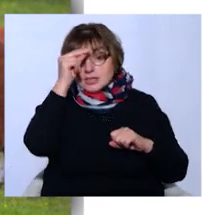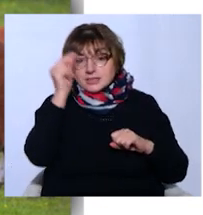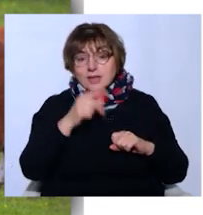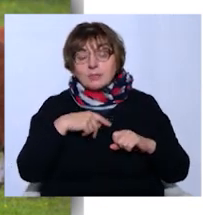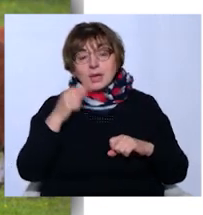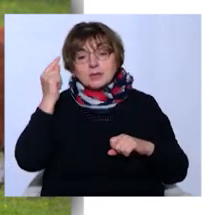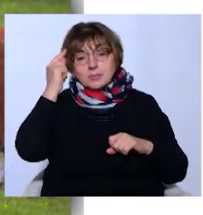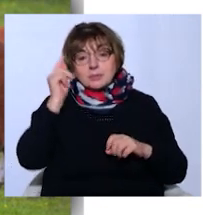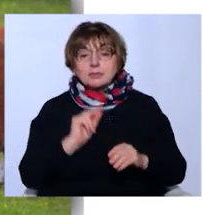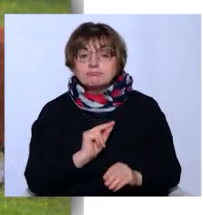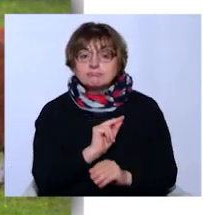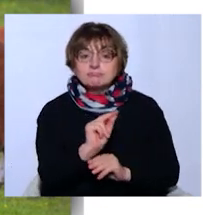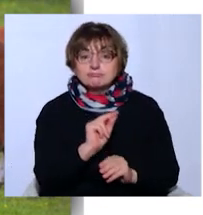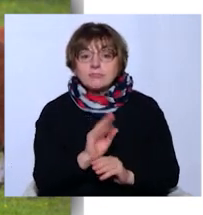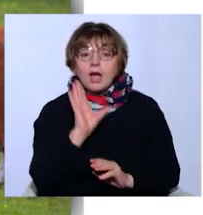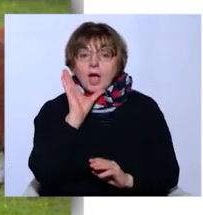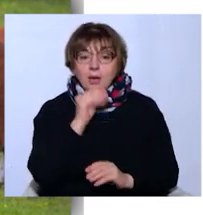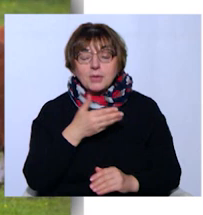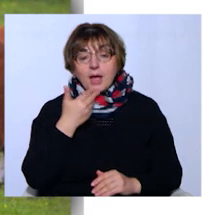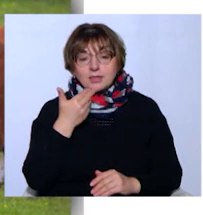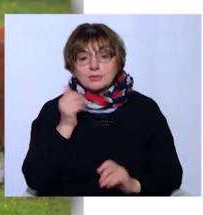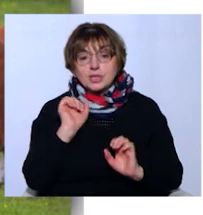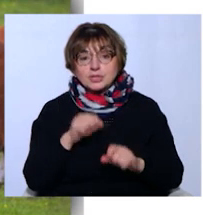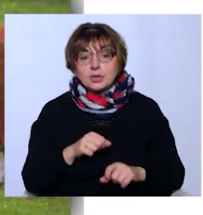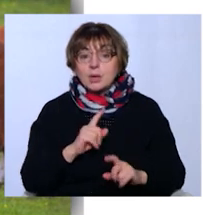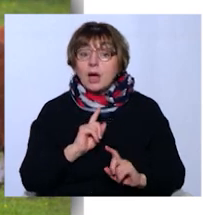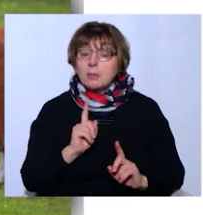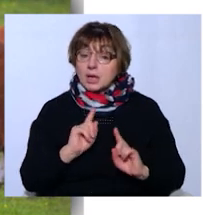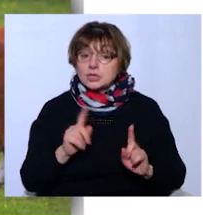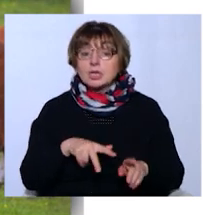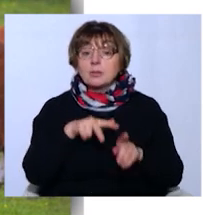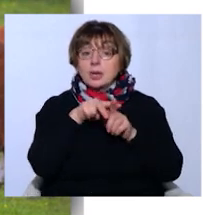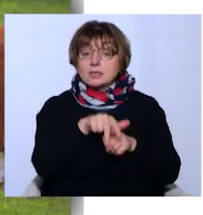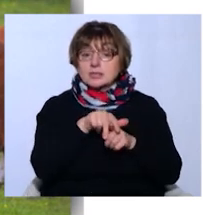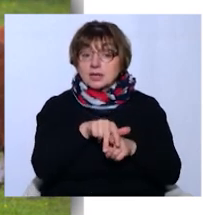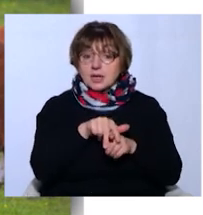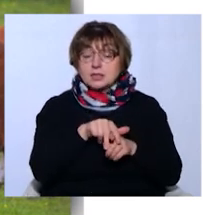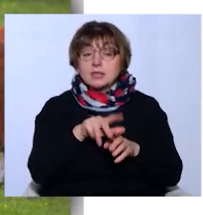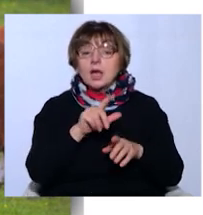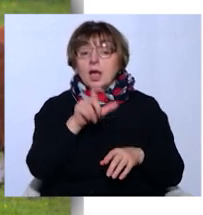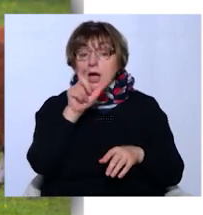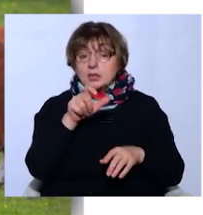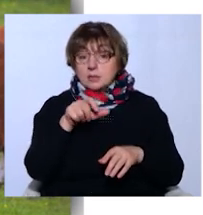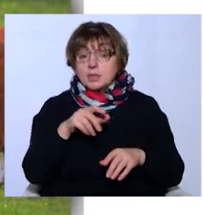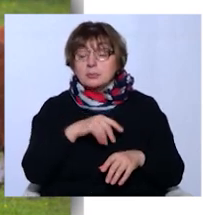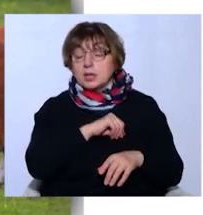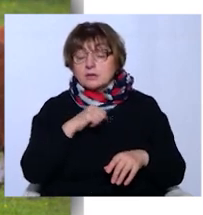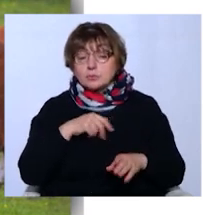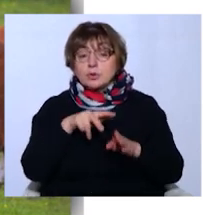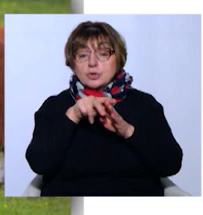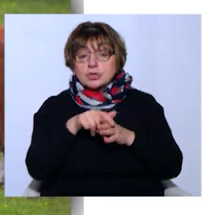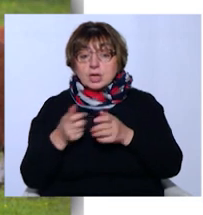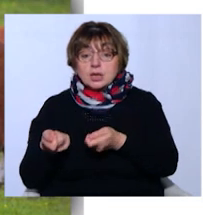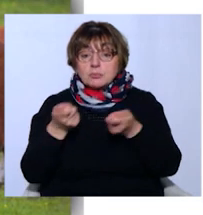კარგად იწვრთნება კატა. რაც შეეხება ცხენს, ცხენი მოიშინაურა ადამიანმა, იმიტომ რომ როგორც